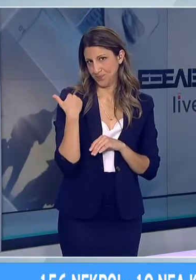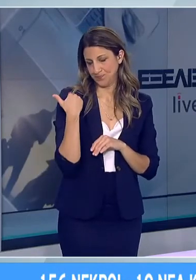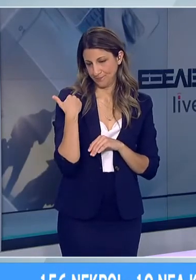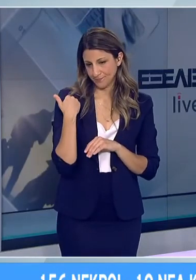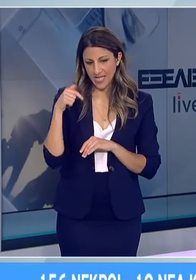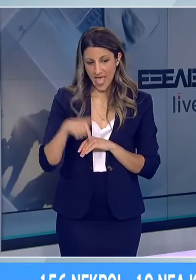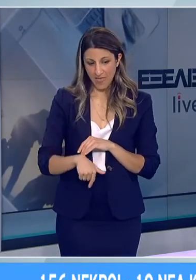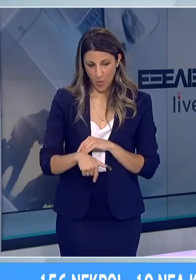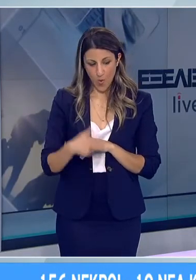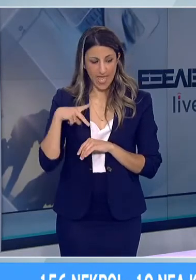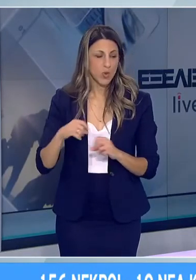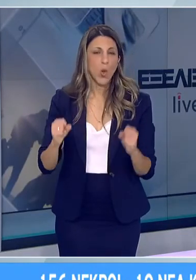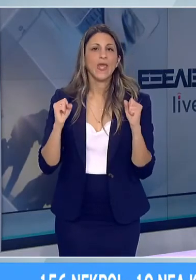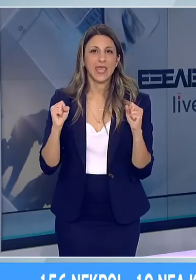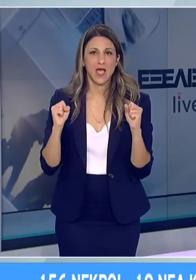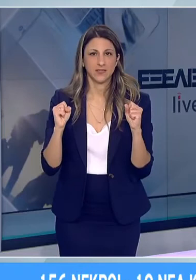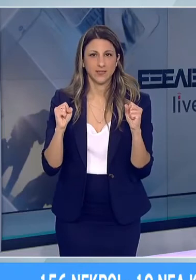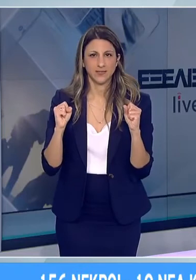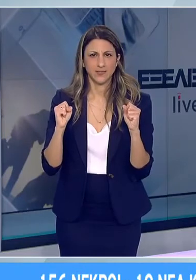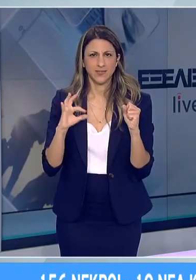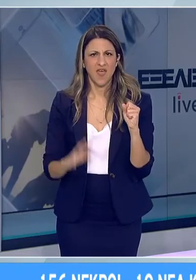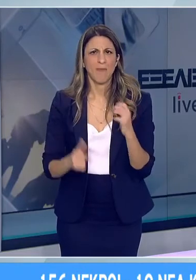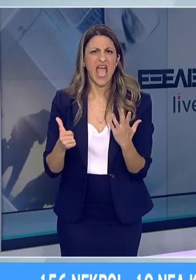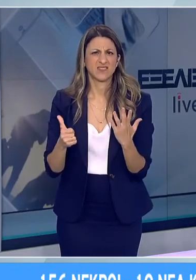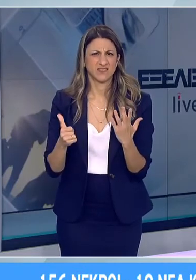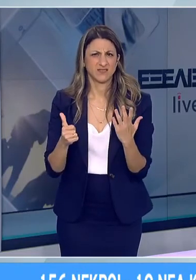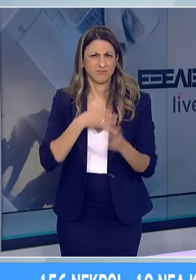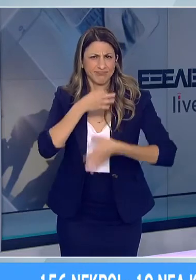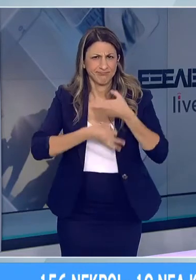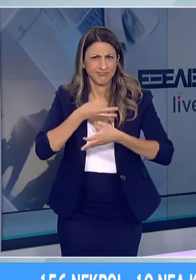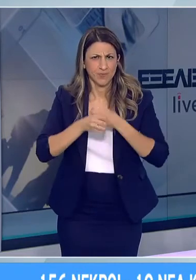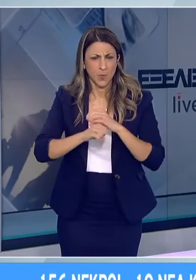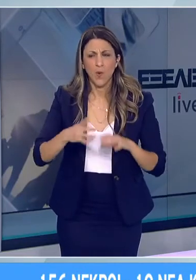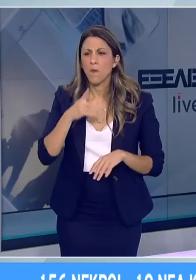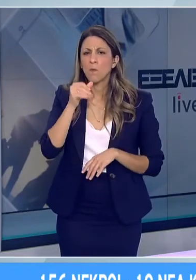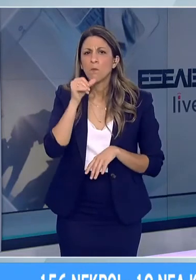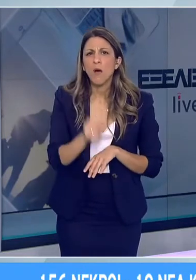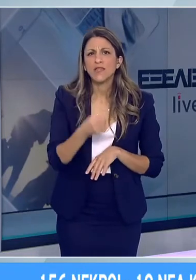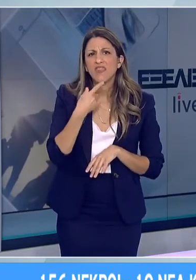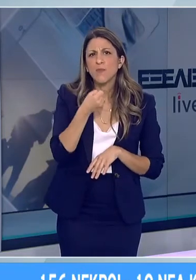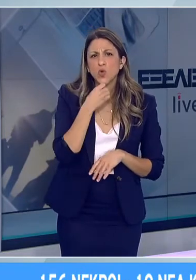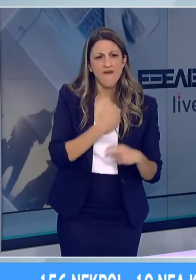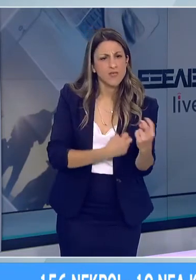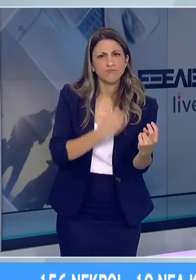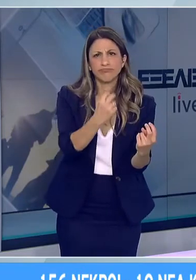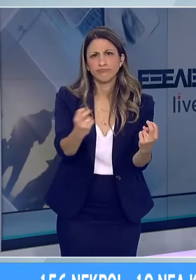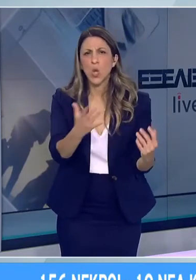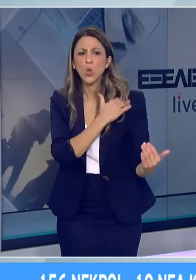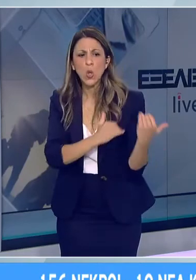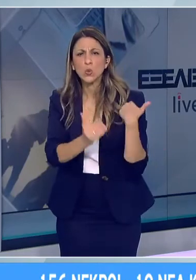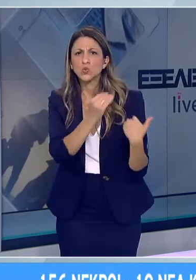η ενημέρωση εδώ στο Υπουργείο Υγείας, είχαμε τη φυσική παρουσία των διαπιστευμένων συντακτών υγείας, οι οποίοι